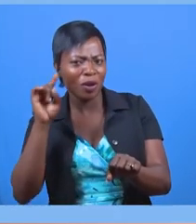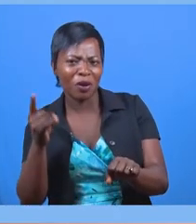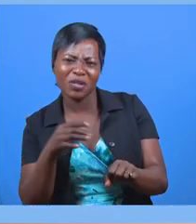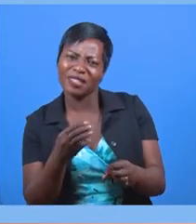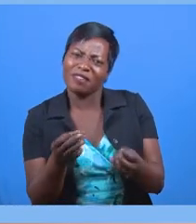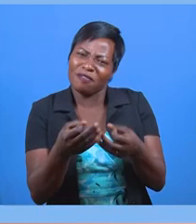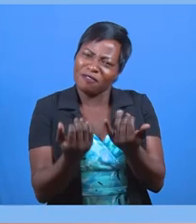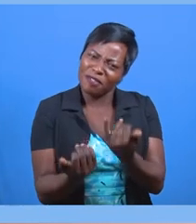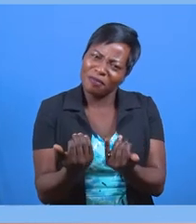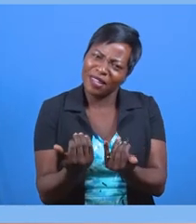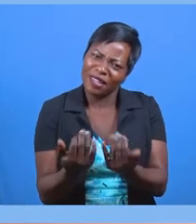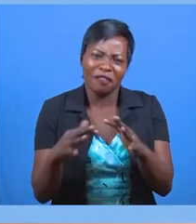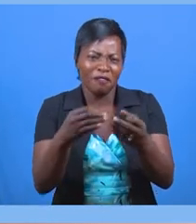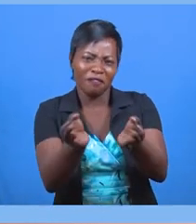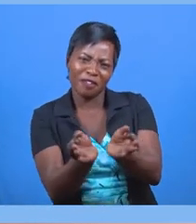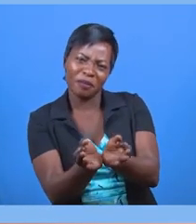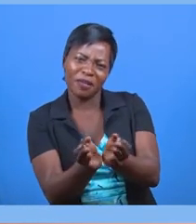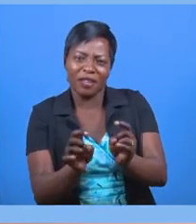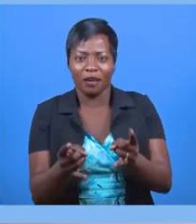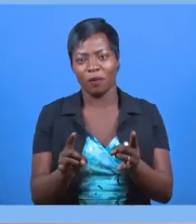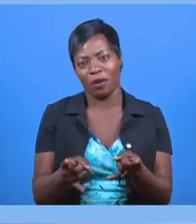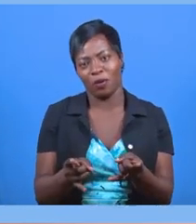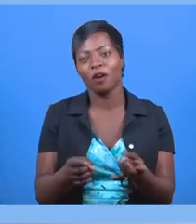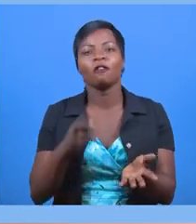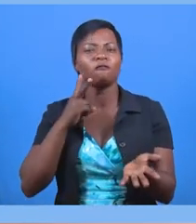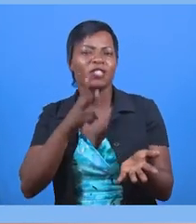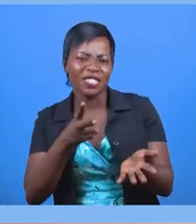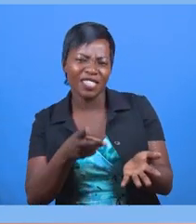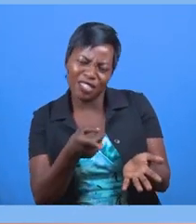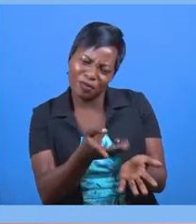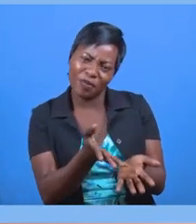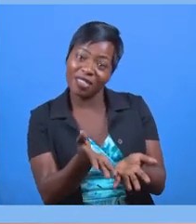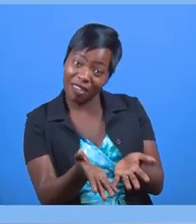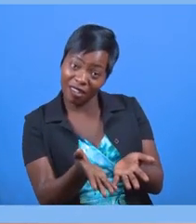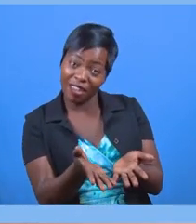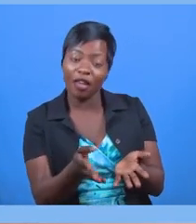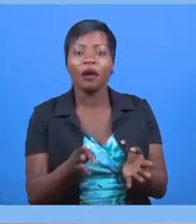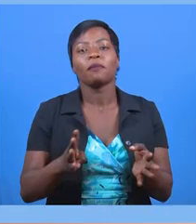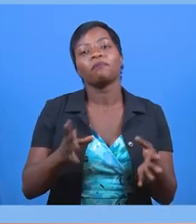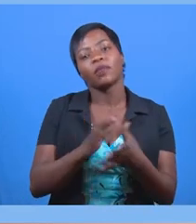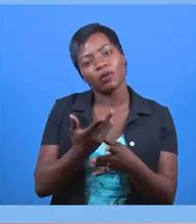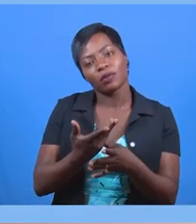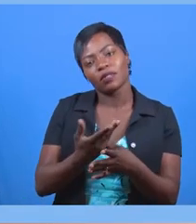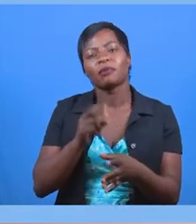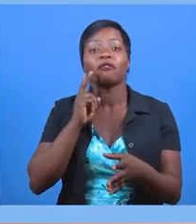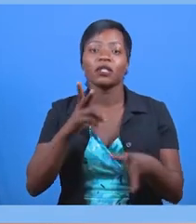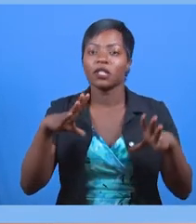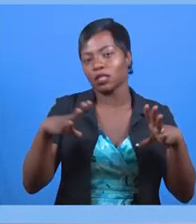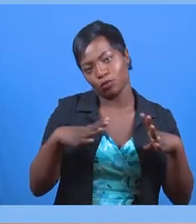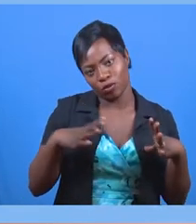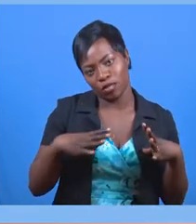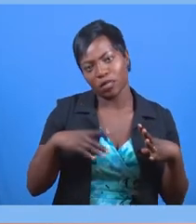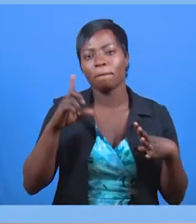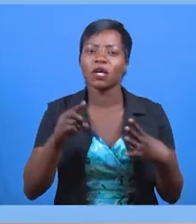kuedza kubatsirana. Tiri kuuya kuvanhu tichiti vaenzi vanokosha. Vaenzi ngativachengetedzei asi